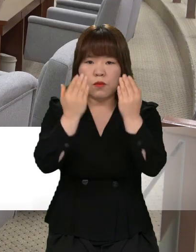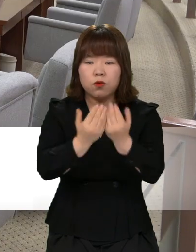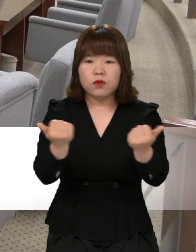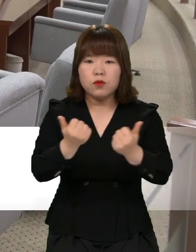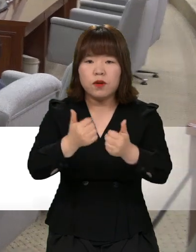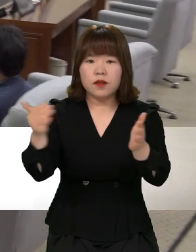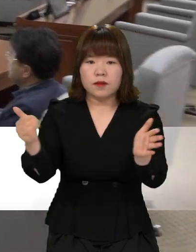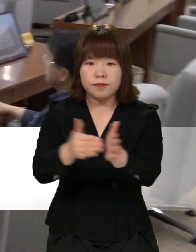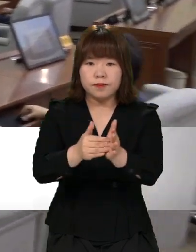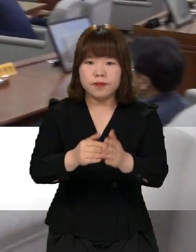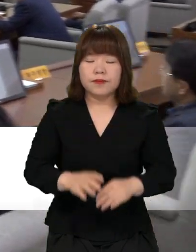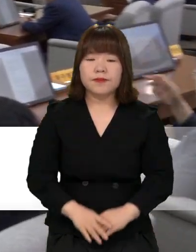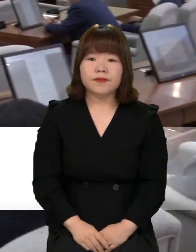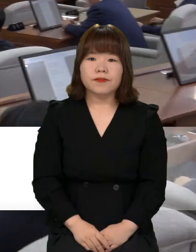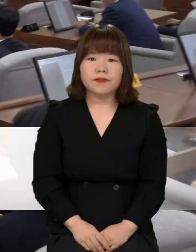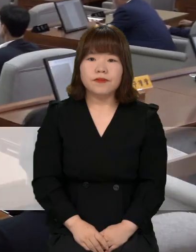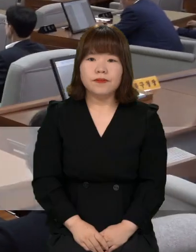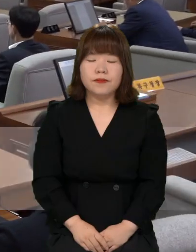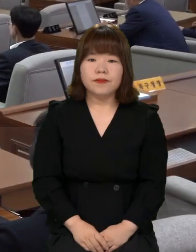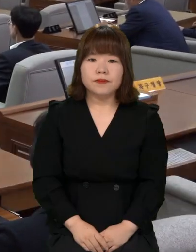끝으로 의사 일정을